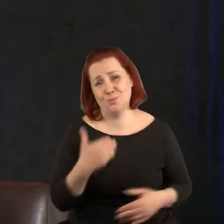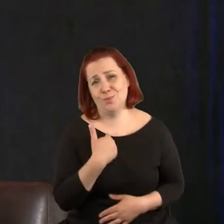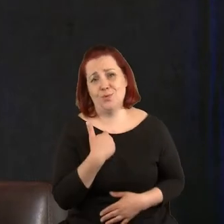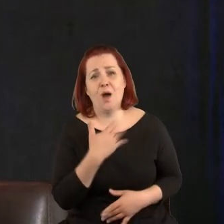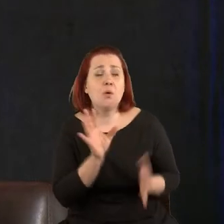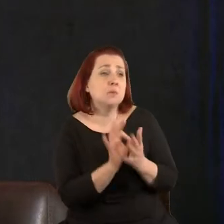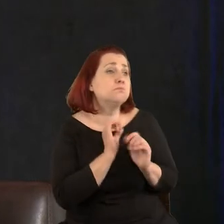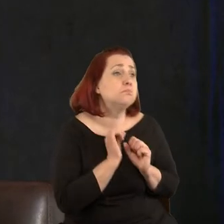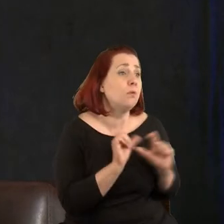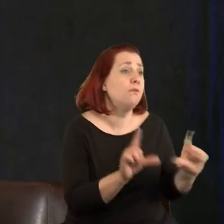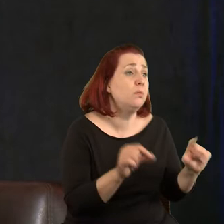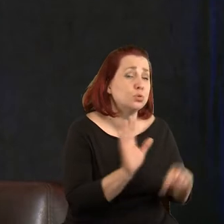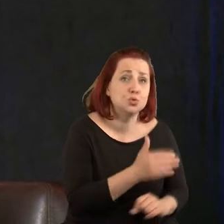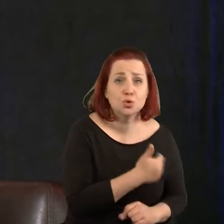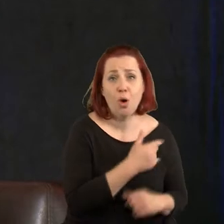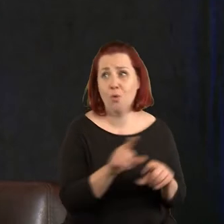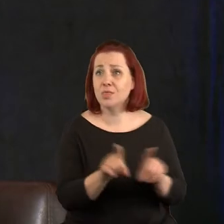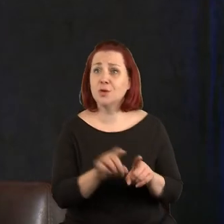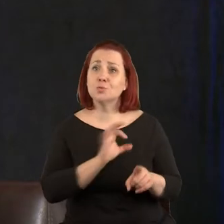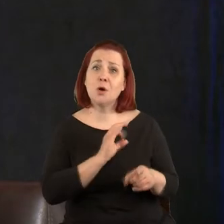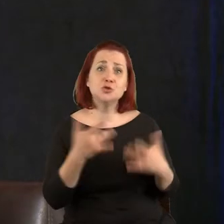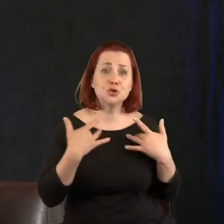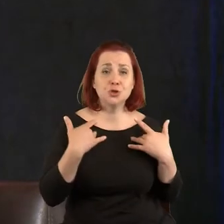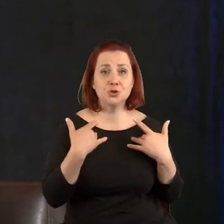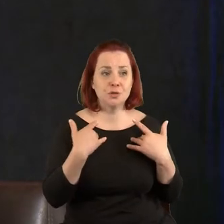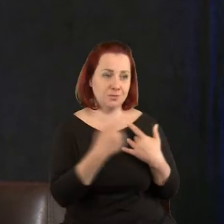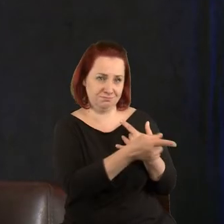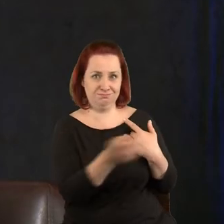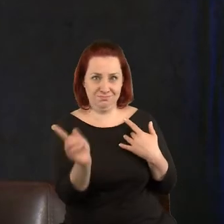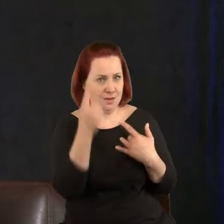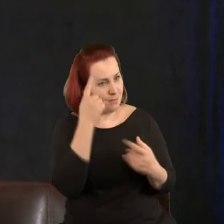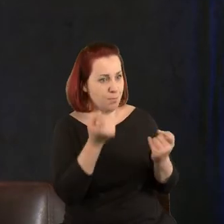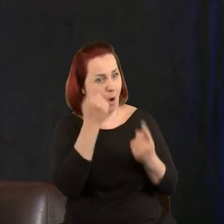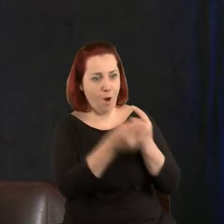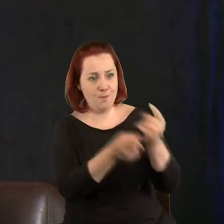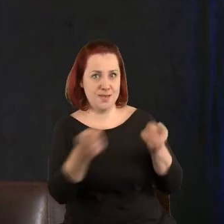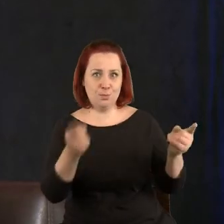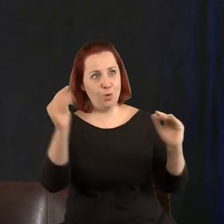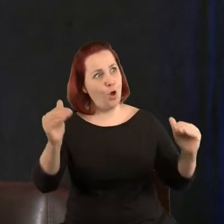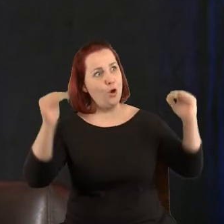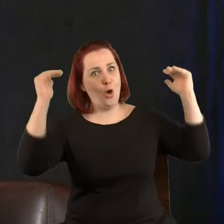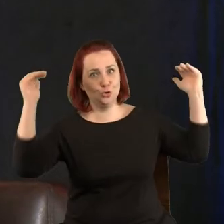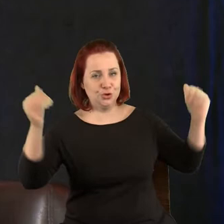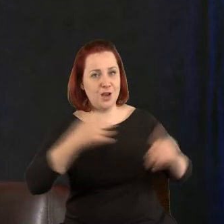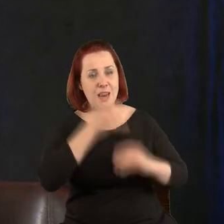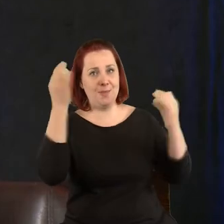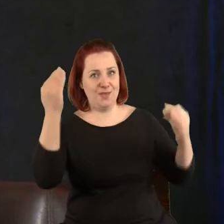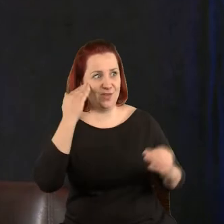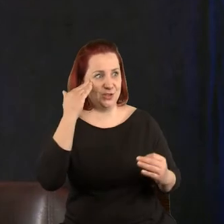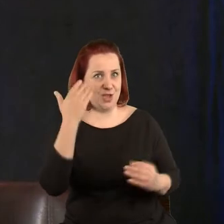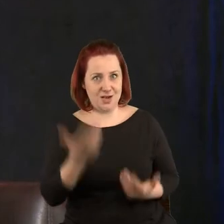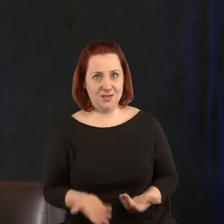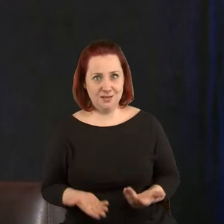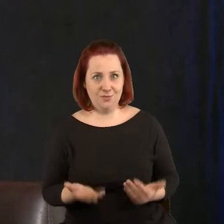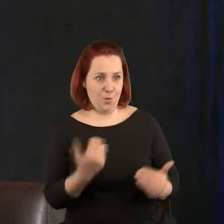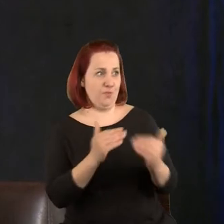wyboru szkoły, wyboru jakiejś drogi w życiu, to oni mieli jakąś koncepcję, bo to oni byli dorośli i lepiej wiedzieli.